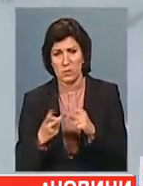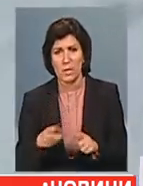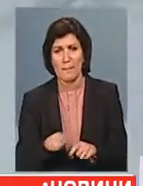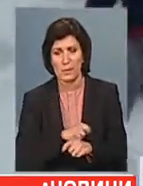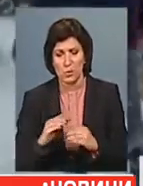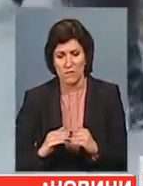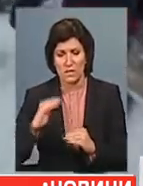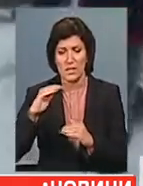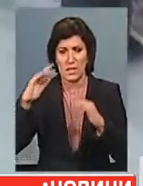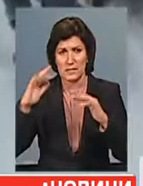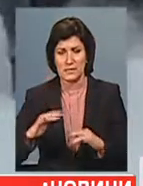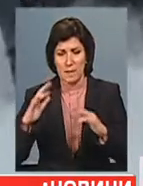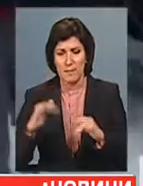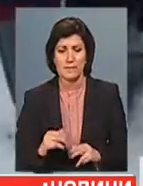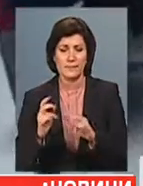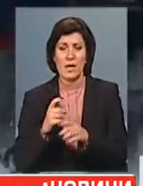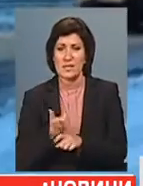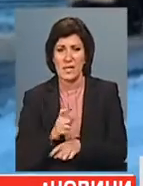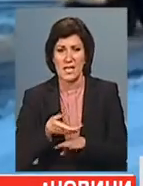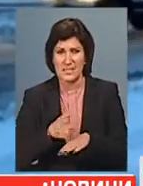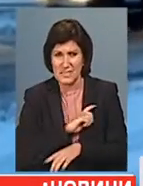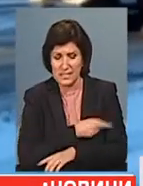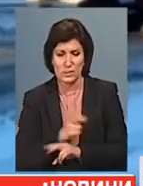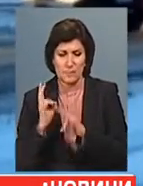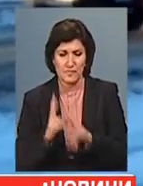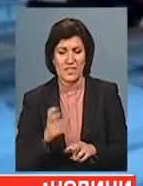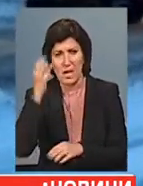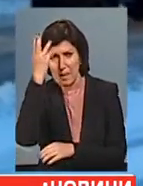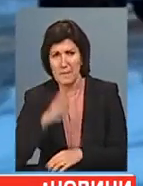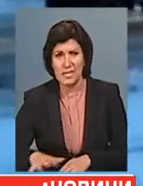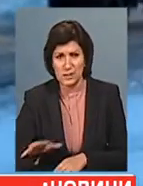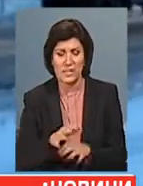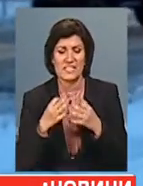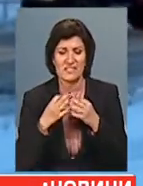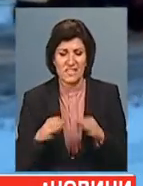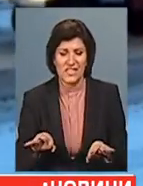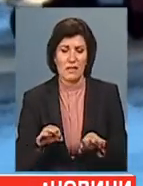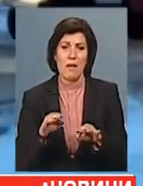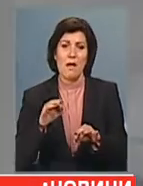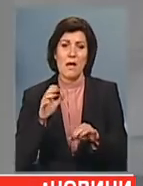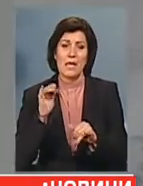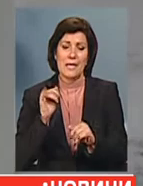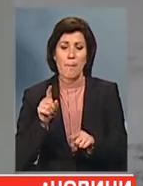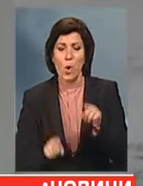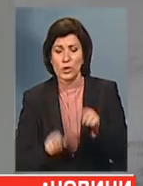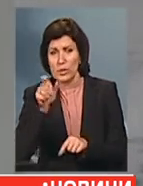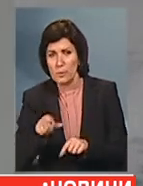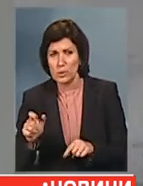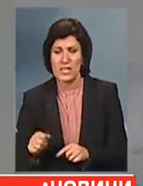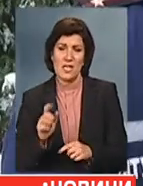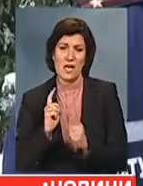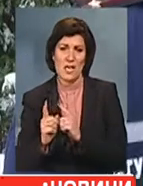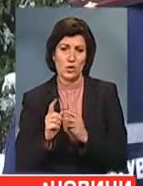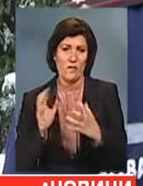замети. Найсильніше циклон вдарив по Хмельниччині. Із снігового полону довелося звільняти як поодиноких подорожніх, так і рейсові